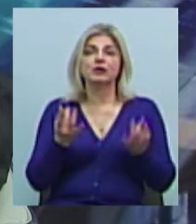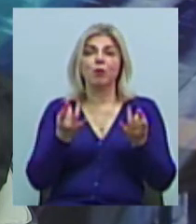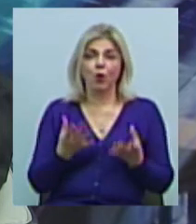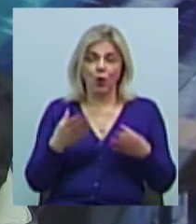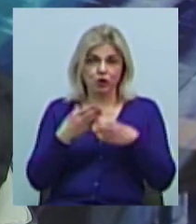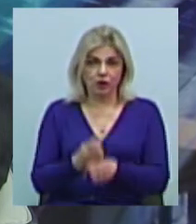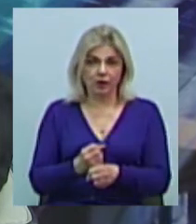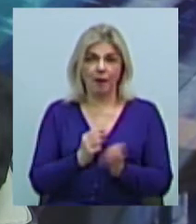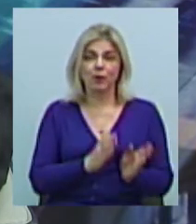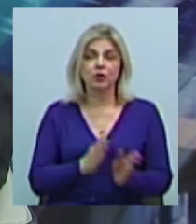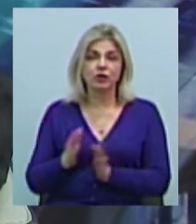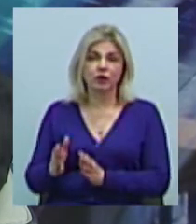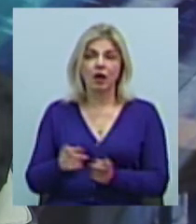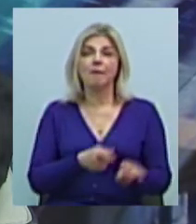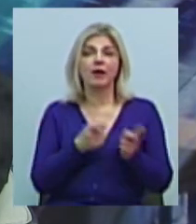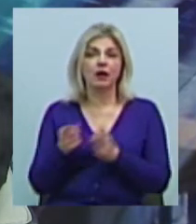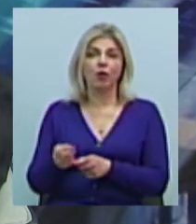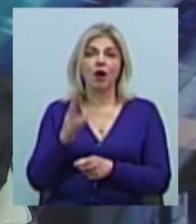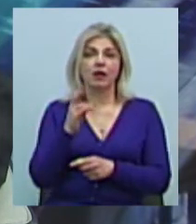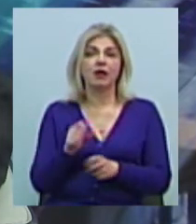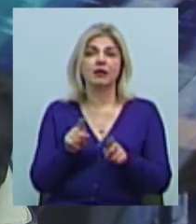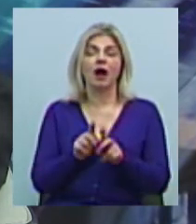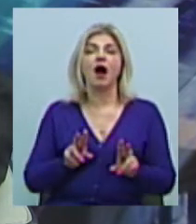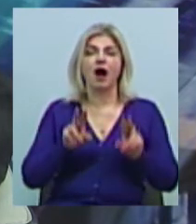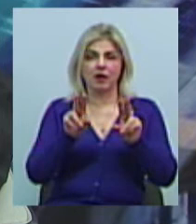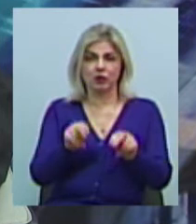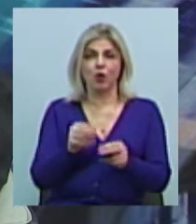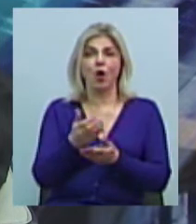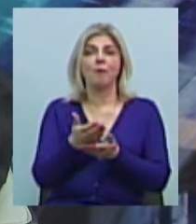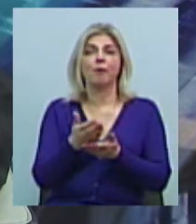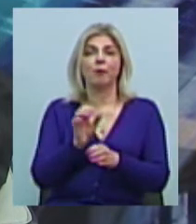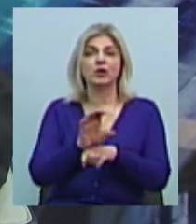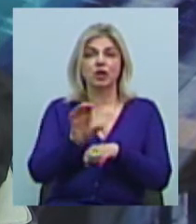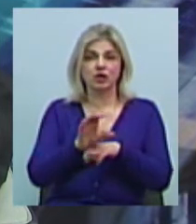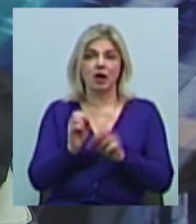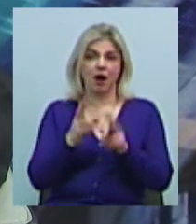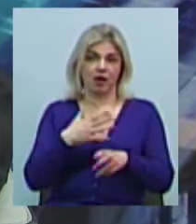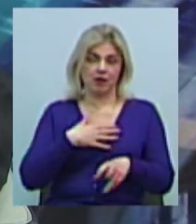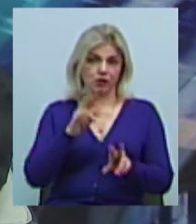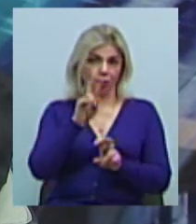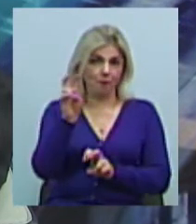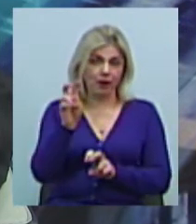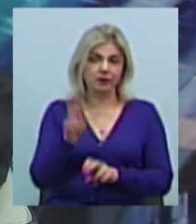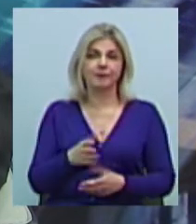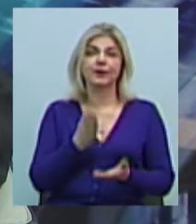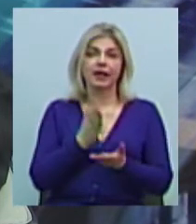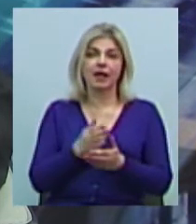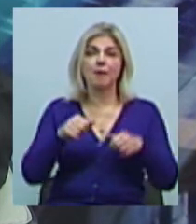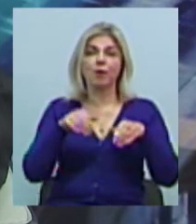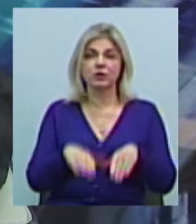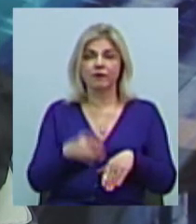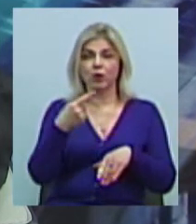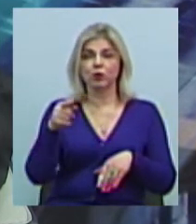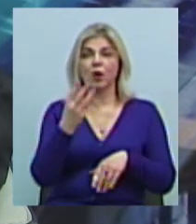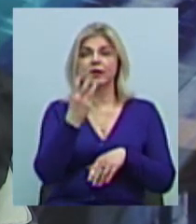процедура переходу до так називаємого гарантованого постачальника, яке саме наша компанія. Є постанова